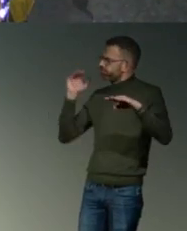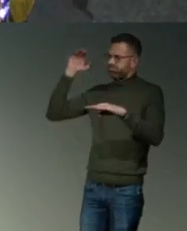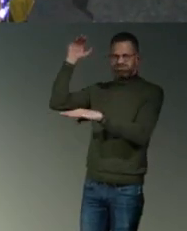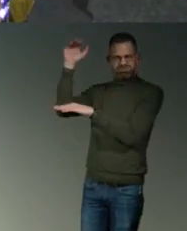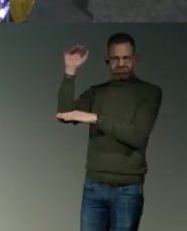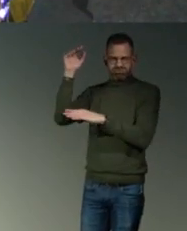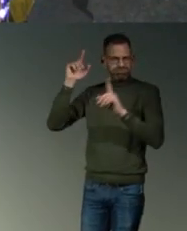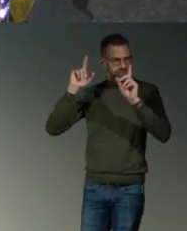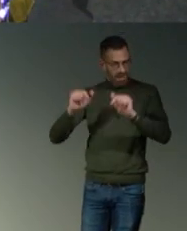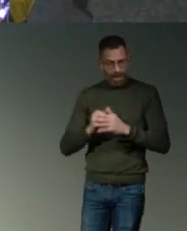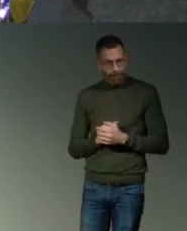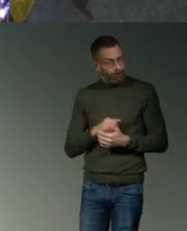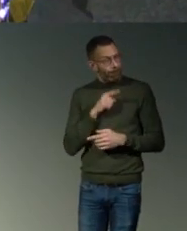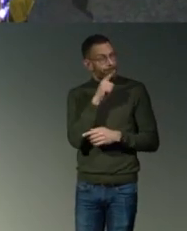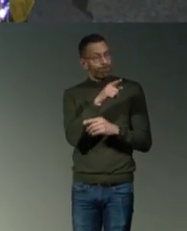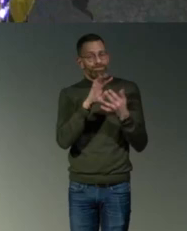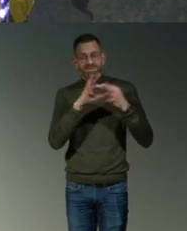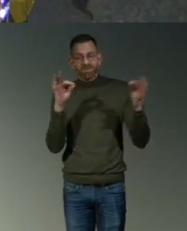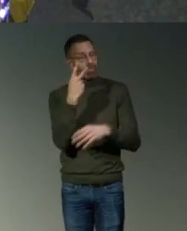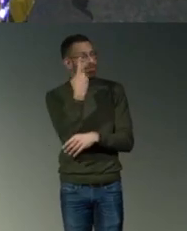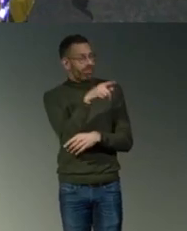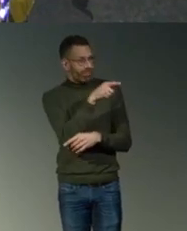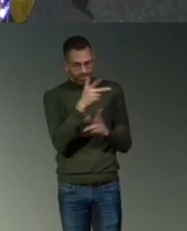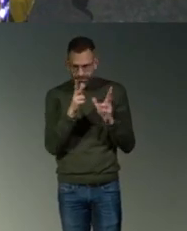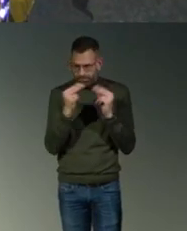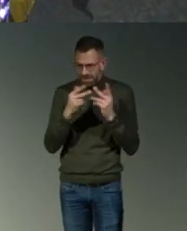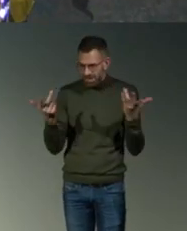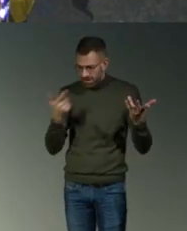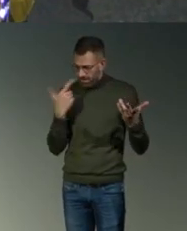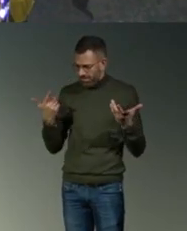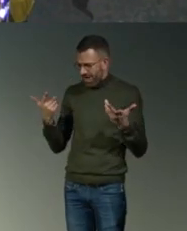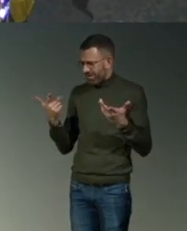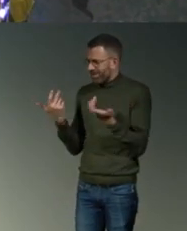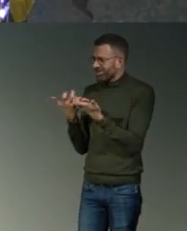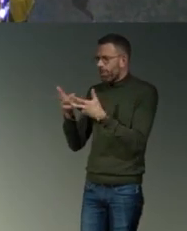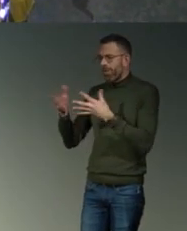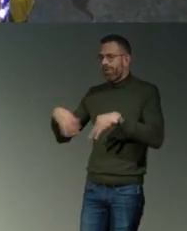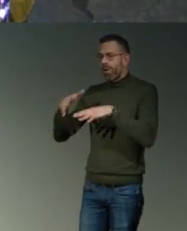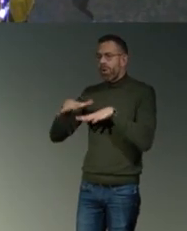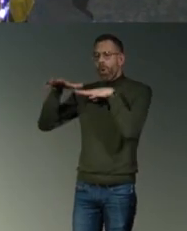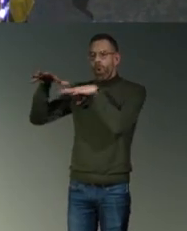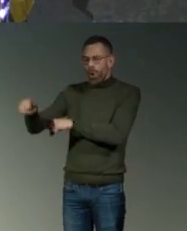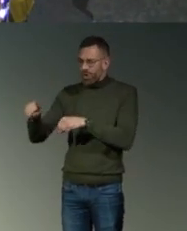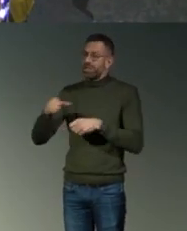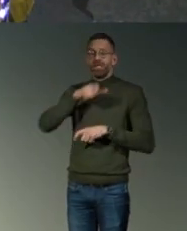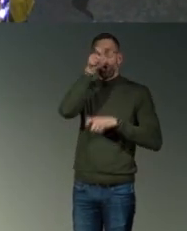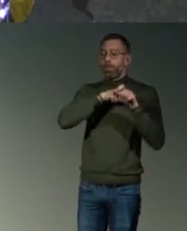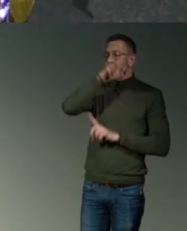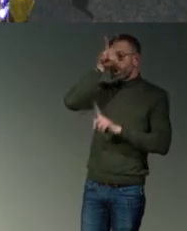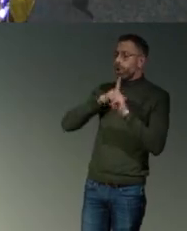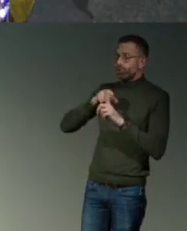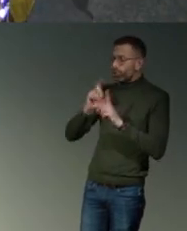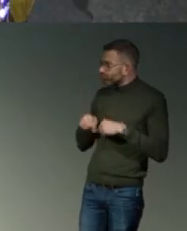que dans votre récit, vous évoquez le rapport de l'ethnographie au colonialisme. Ici, évidemment, c'est toutes les formes de